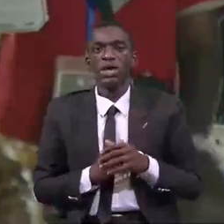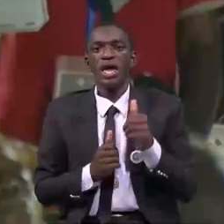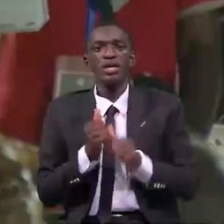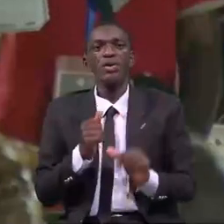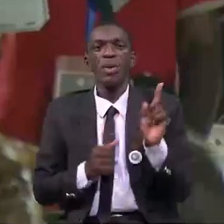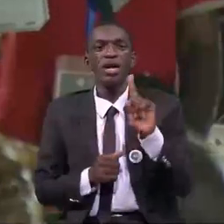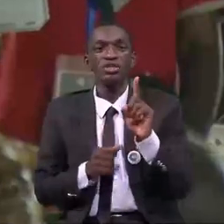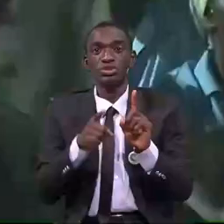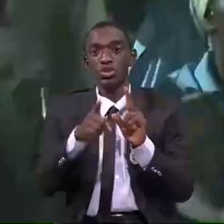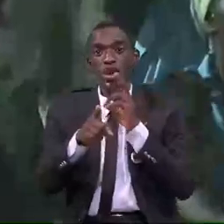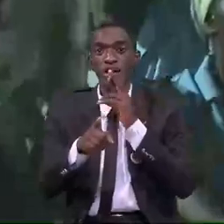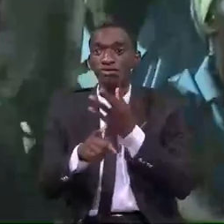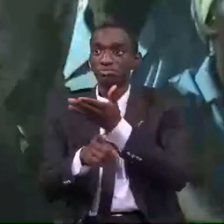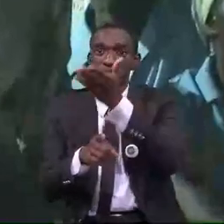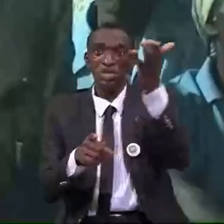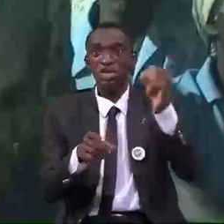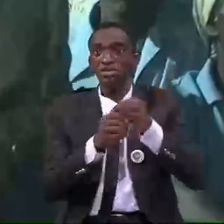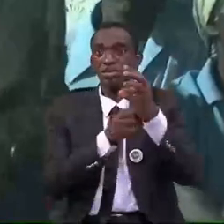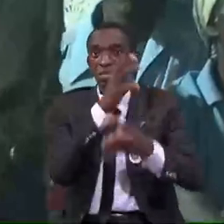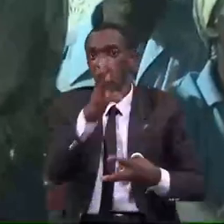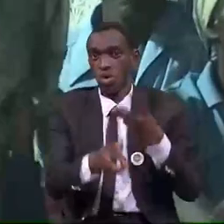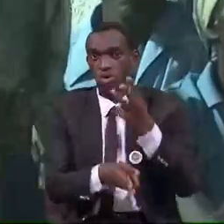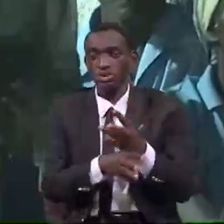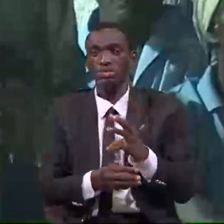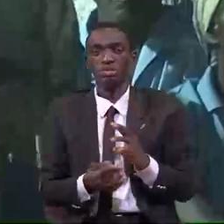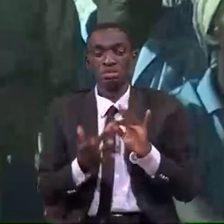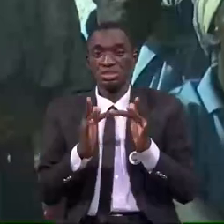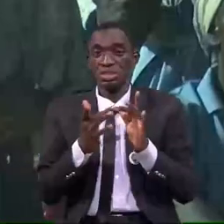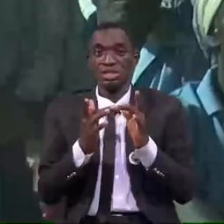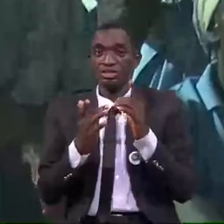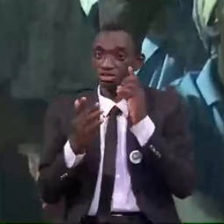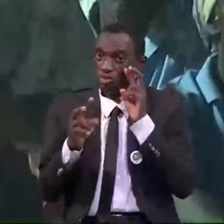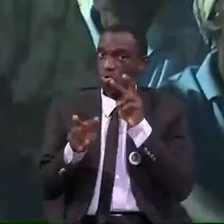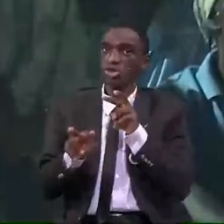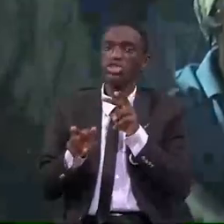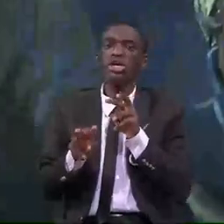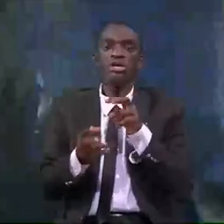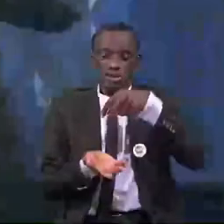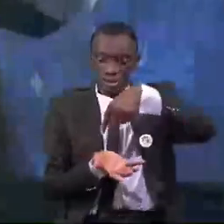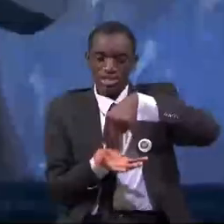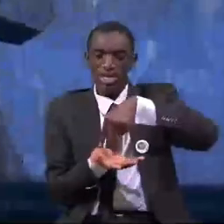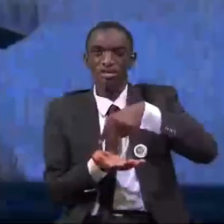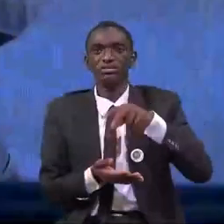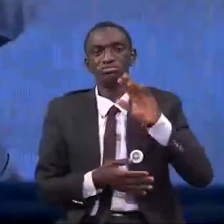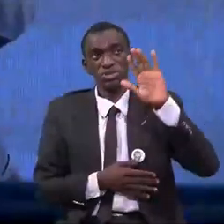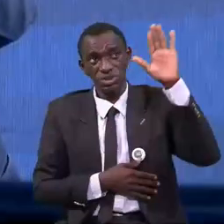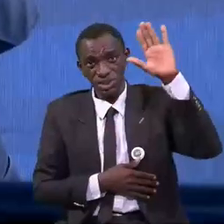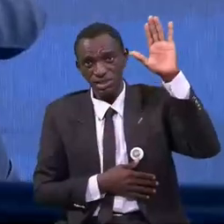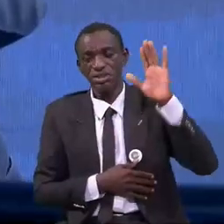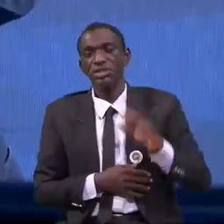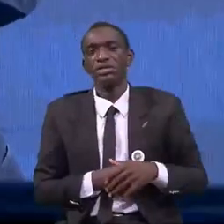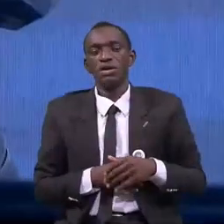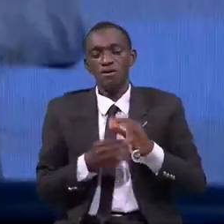ou que vous soyez dans une assemblée donnée dans le monde levez la main et tenez-vous debout